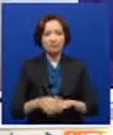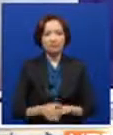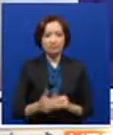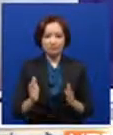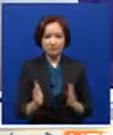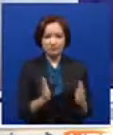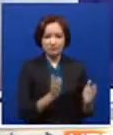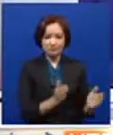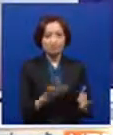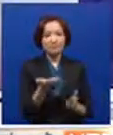ประเด็นการขออนุญาตให้